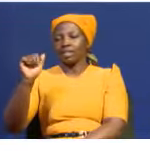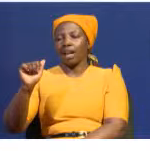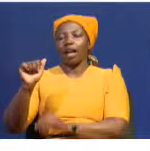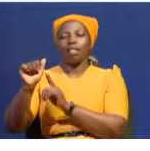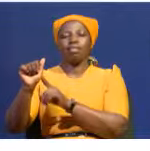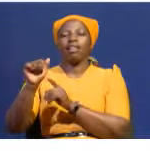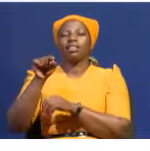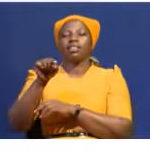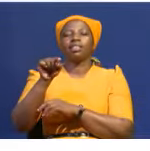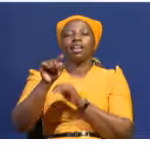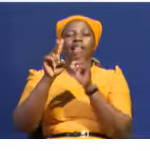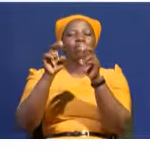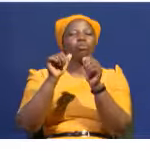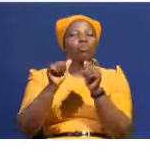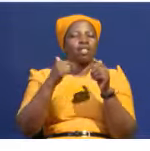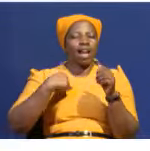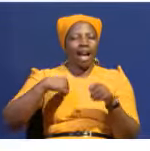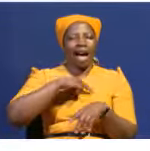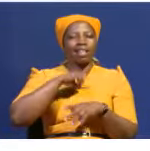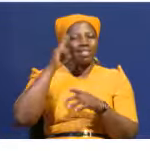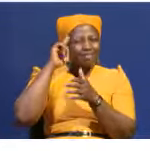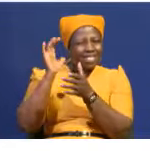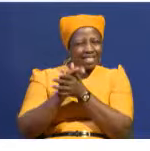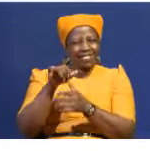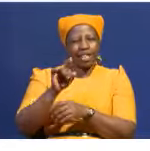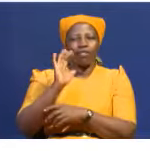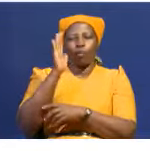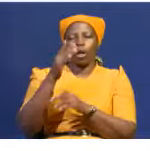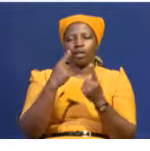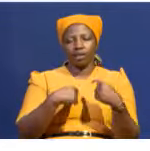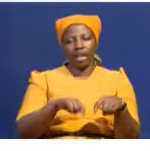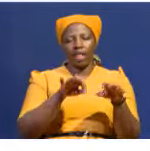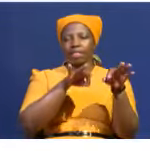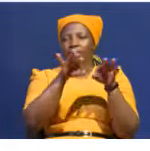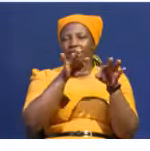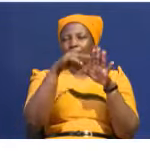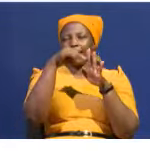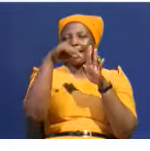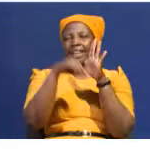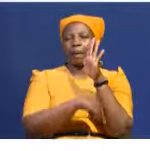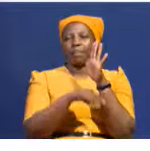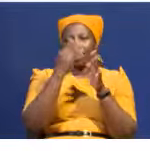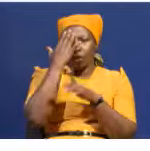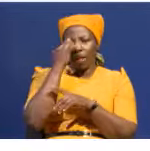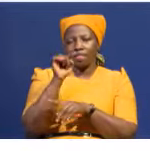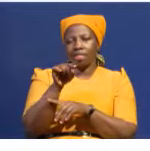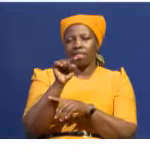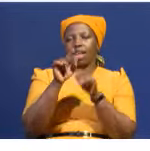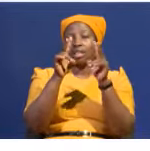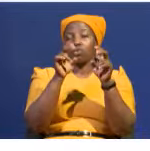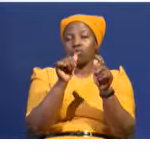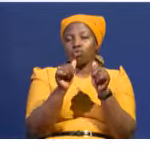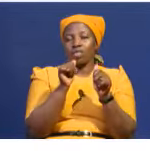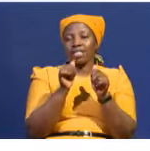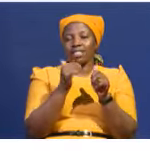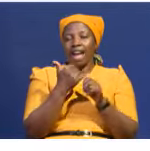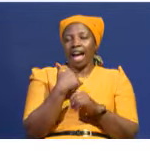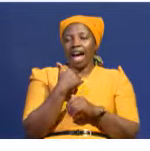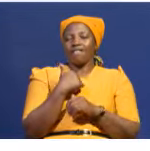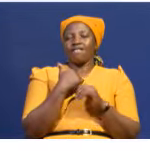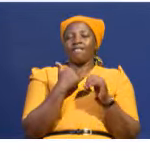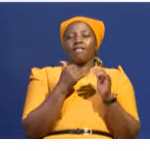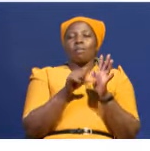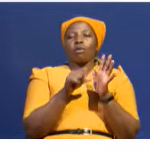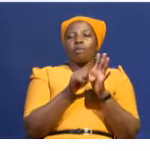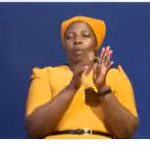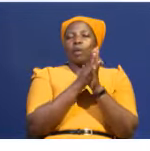ambalo tuna imani kwamba hii leo pia ataweza kujaribu kulizungumzia kwa kina, manake ni swala ambalo bado limesalia kuwa tete miongoni mwa